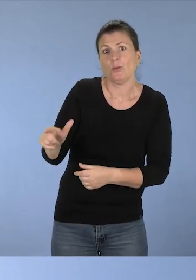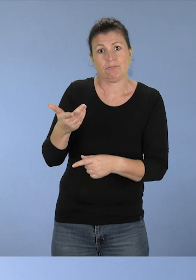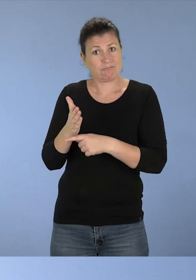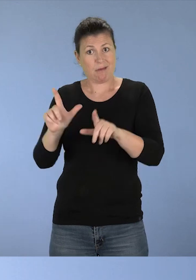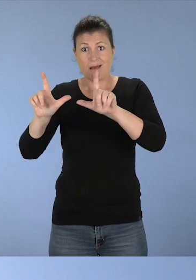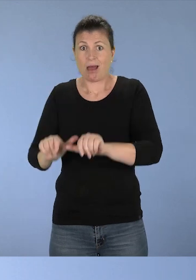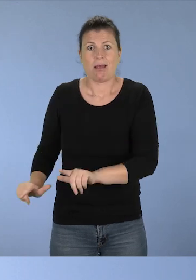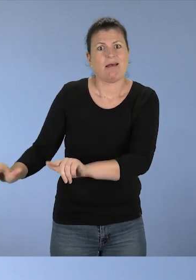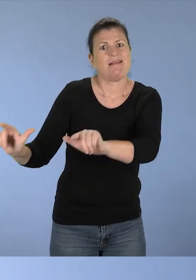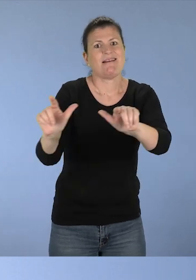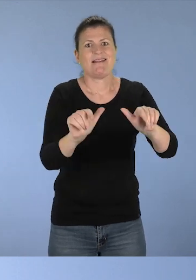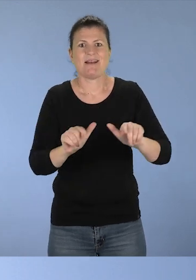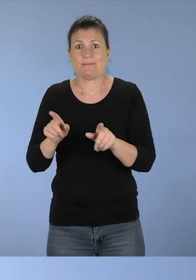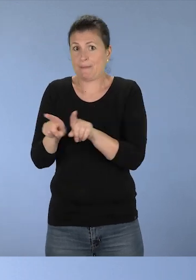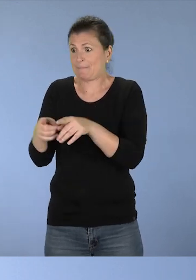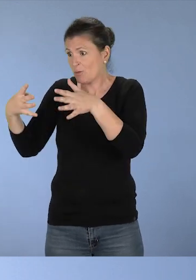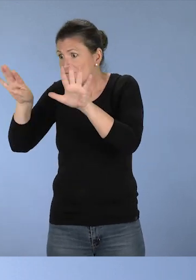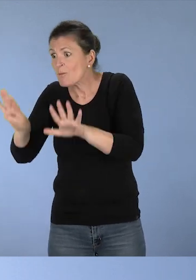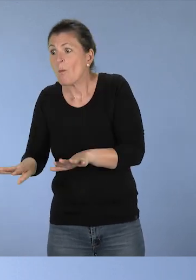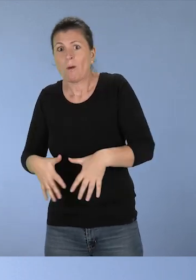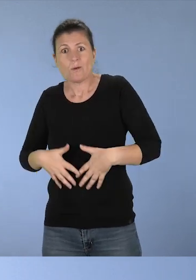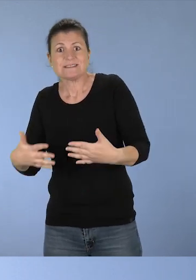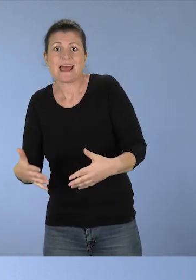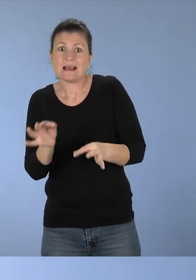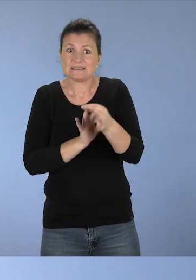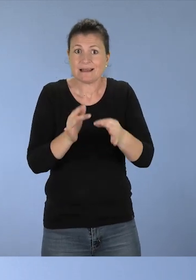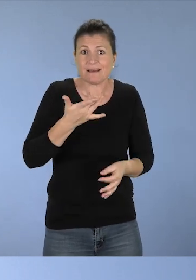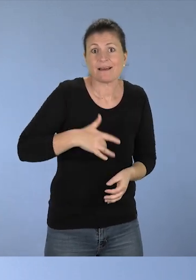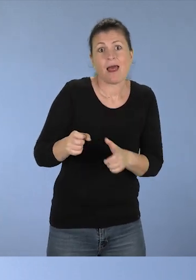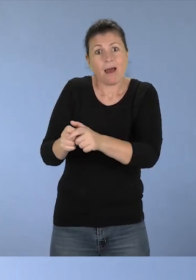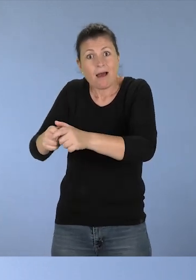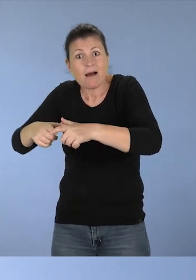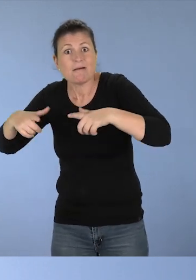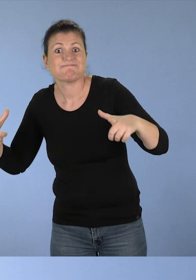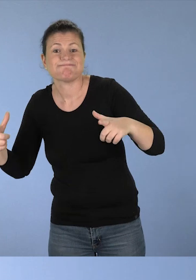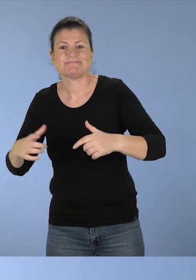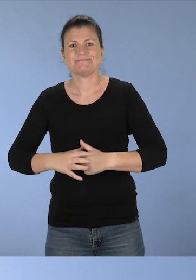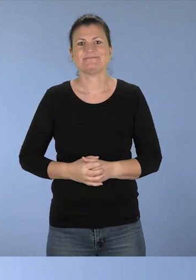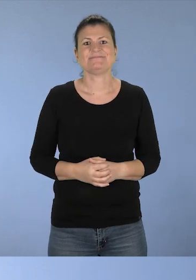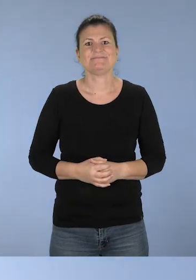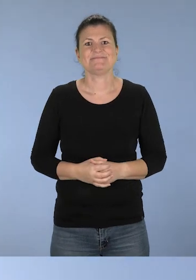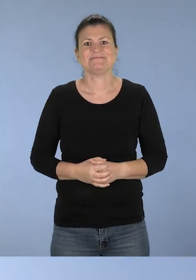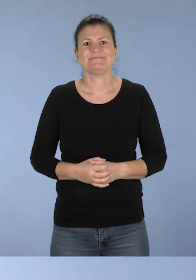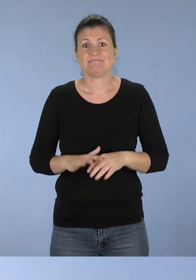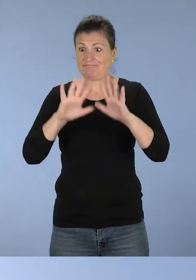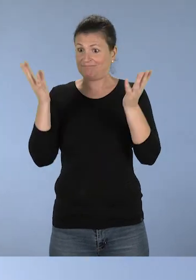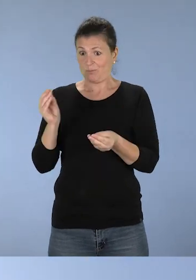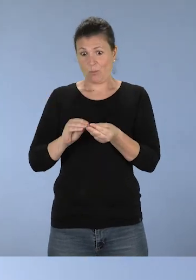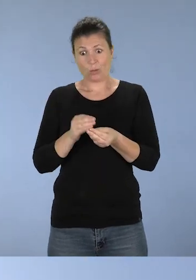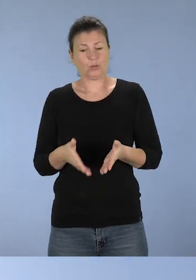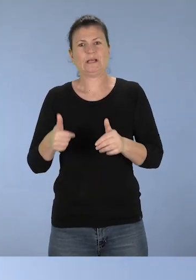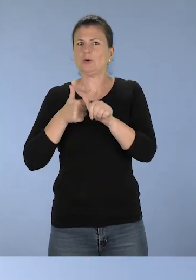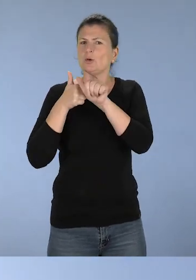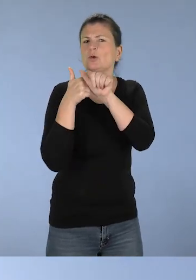est donc disponible pour l'ensemble des 9 mois de la grossesse, du cycle menstruel et de la dilatation du col de l'utérus pendant l'accouchement. Tous nos produits